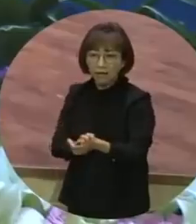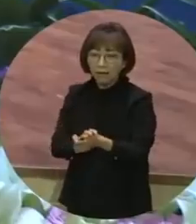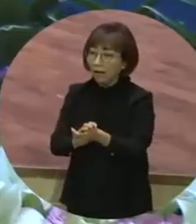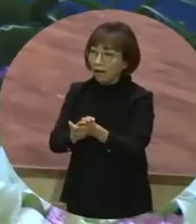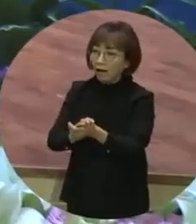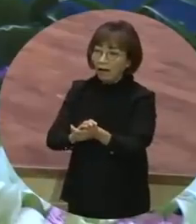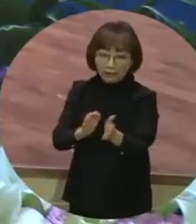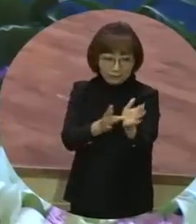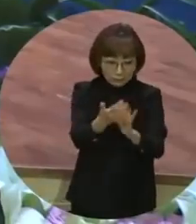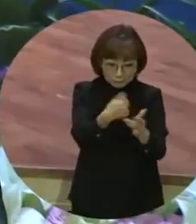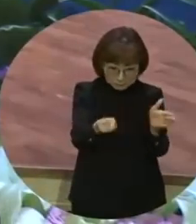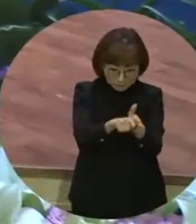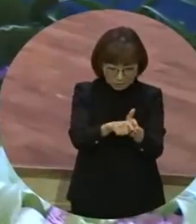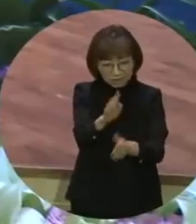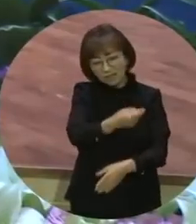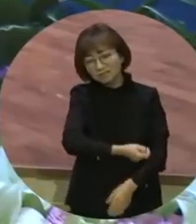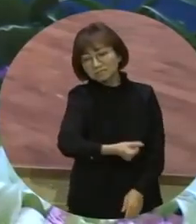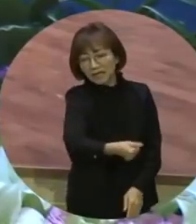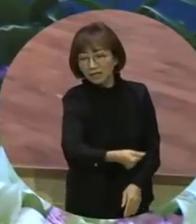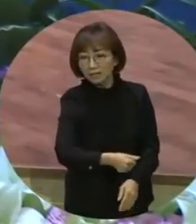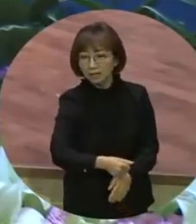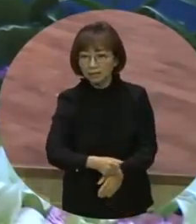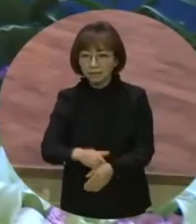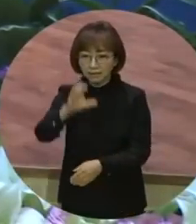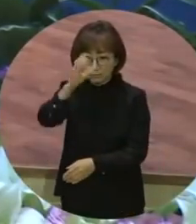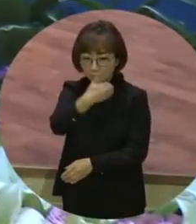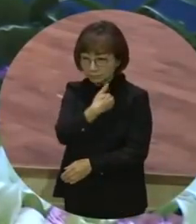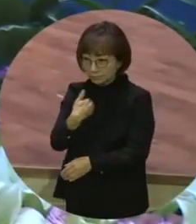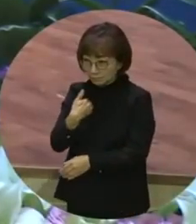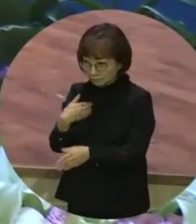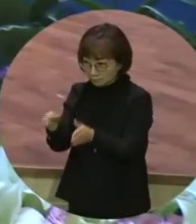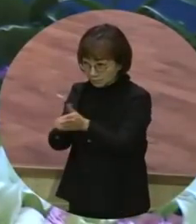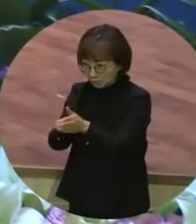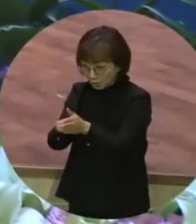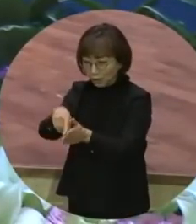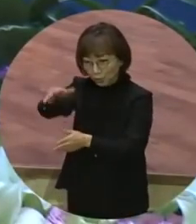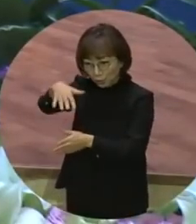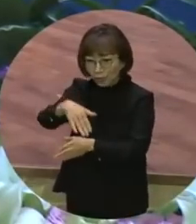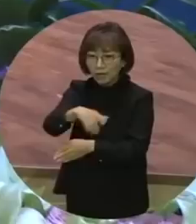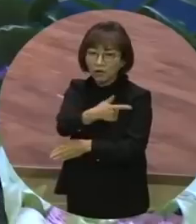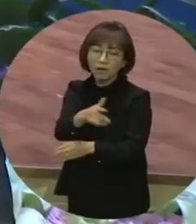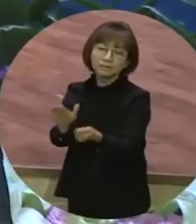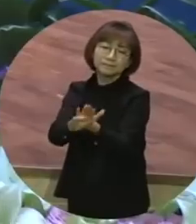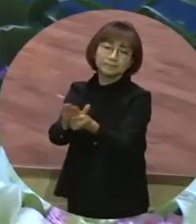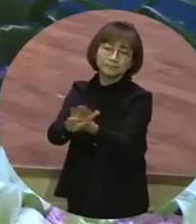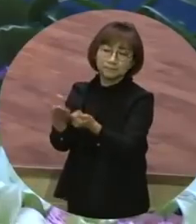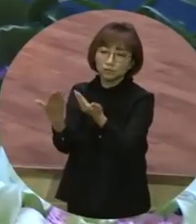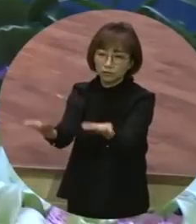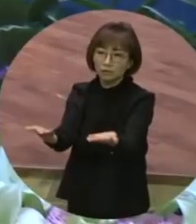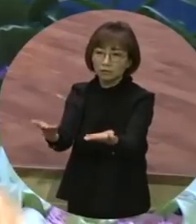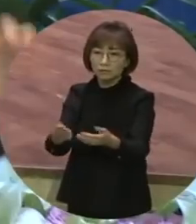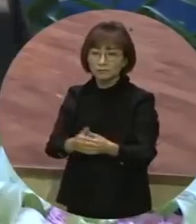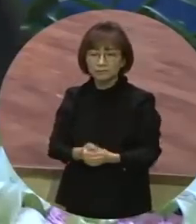아예, 그러니까 예수를 믿을 수가 없는 거예요. 놀라운 일이 왜 된 줄 아십니까? 이게요,